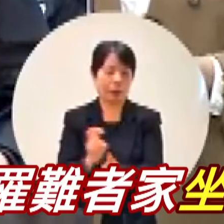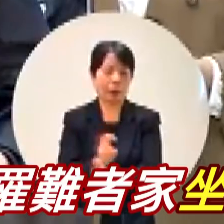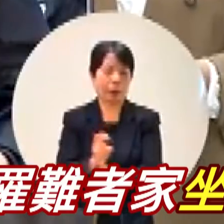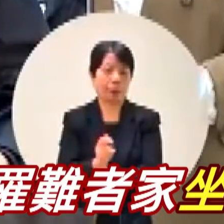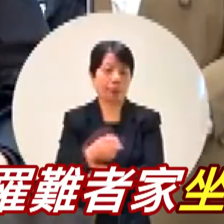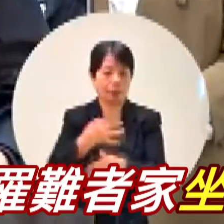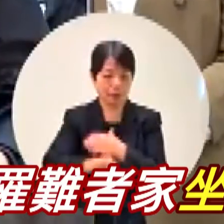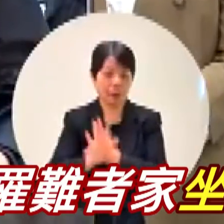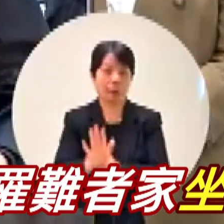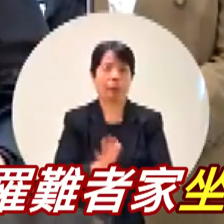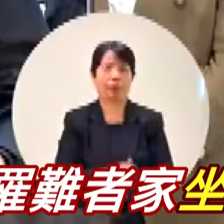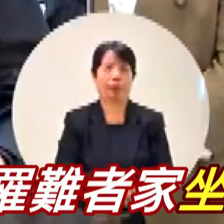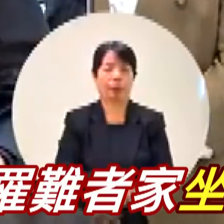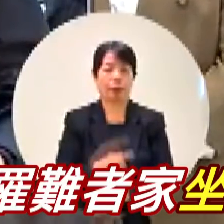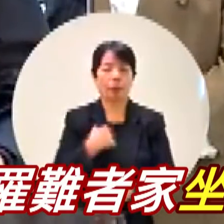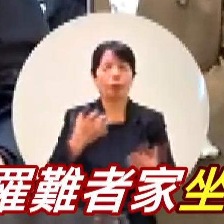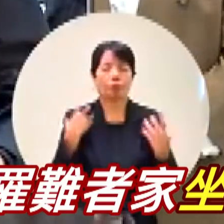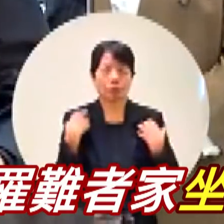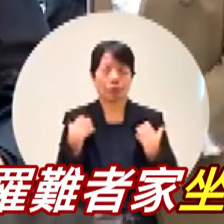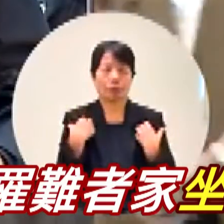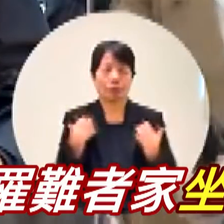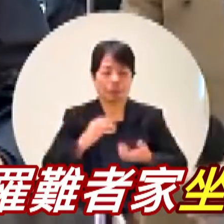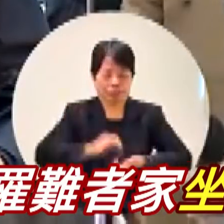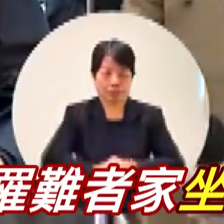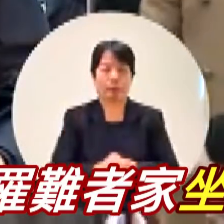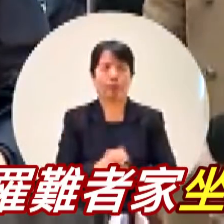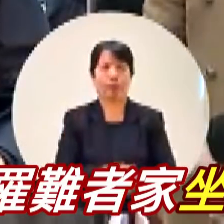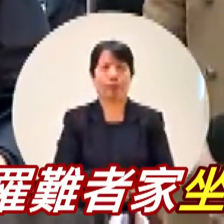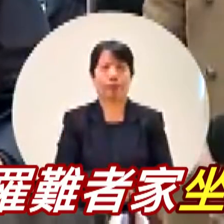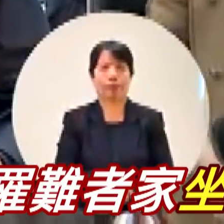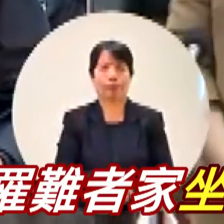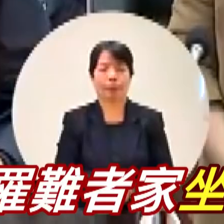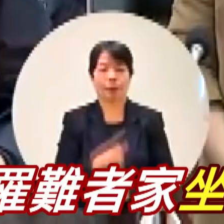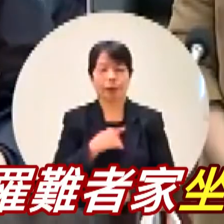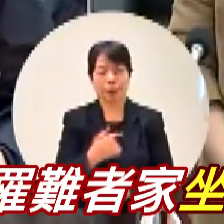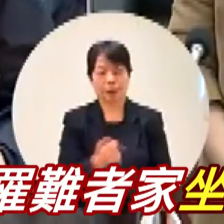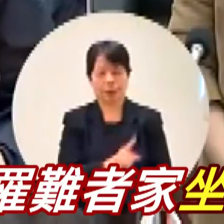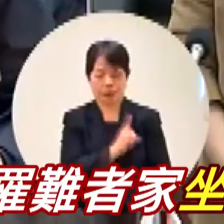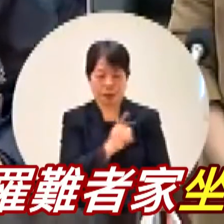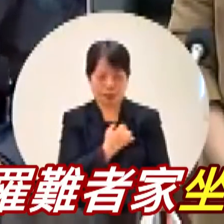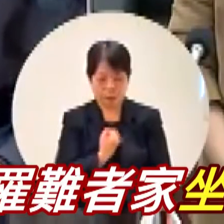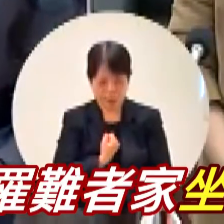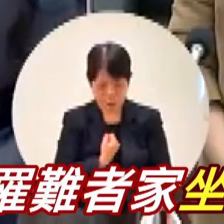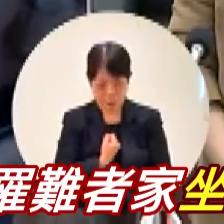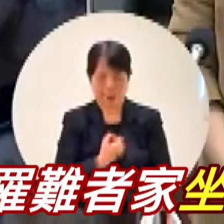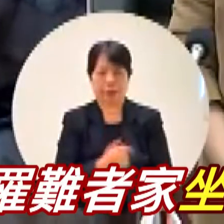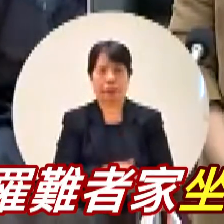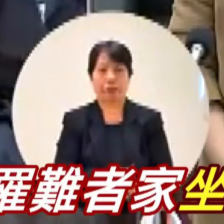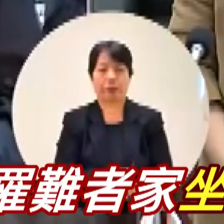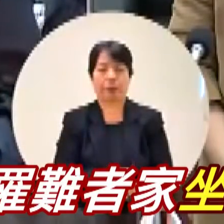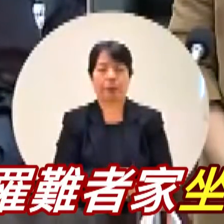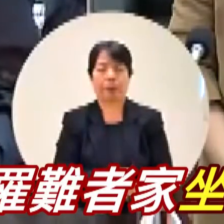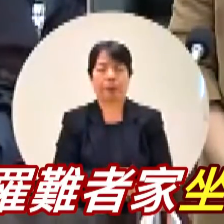是我责无旁贷啊，这个我也很自责啊。所以在